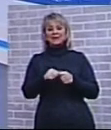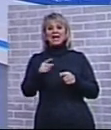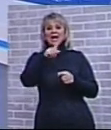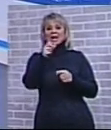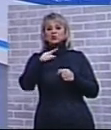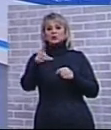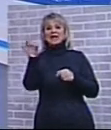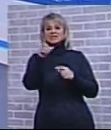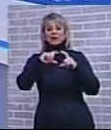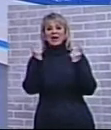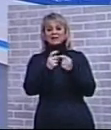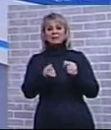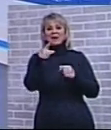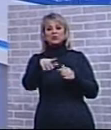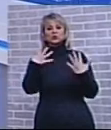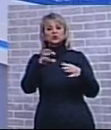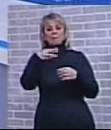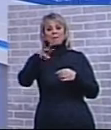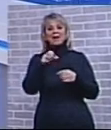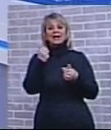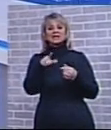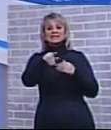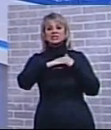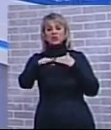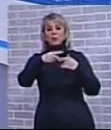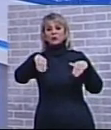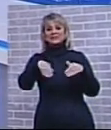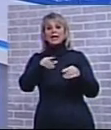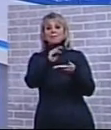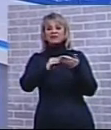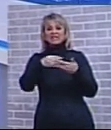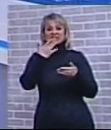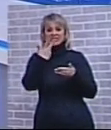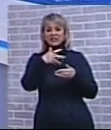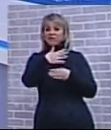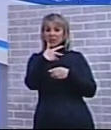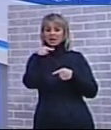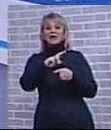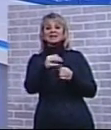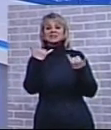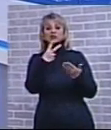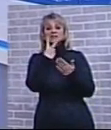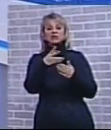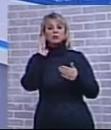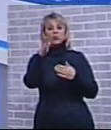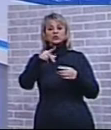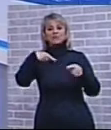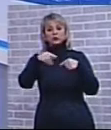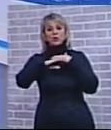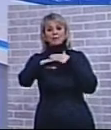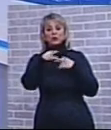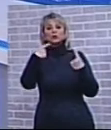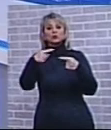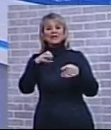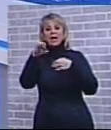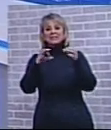Газон на Ростов-арене появится уже в мае. Окрас трибун повторит цвета донского флага. Как сейчас выглядит будущее футбольное поле и